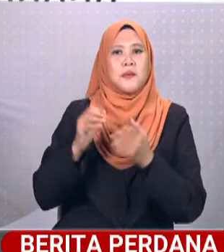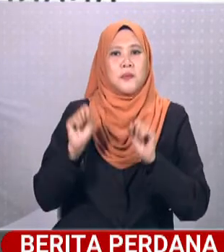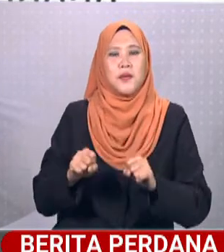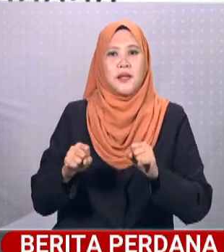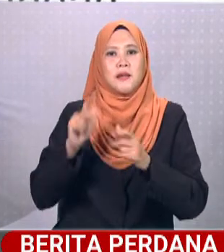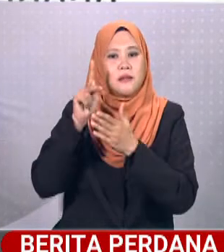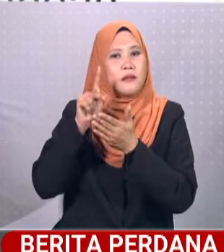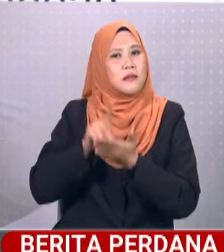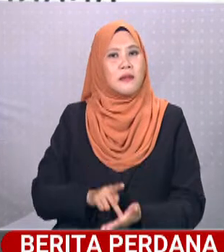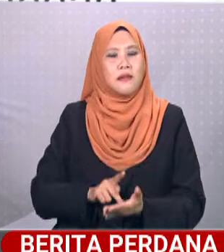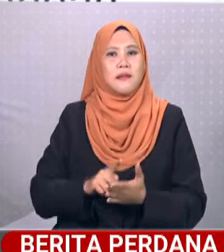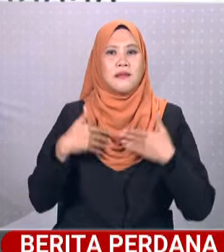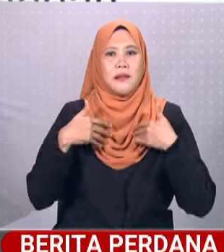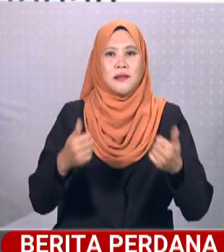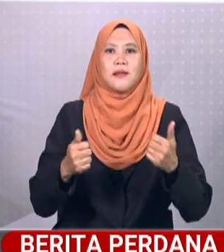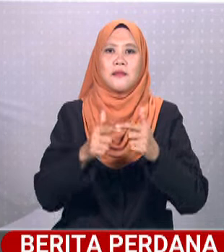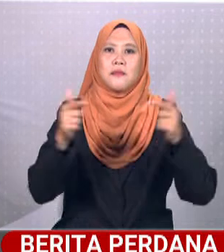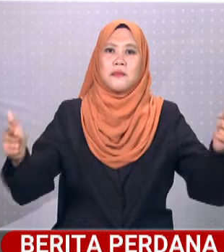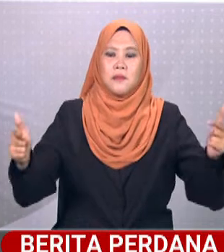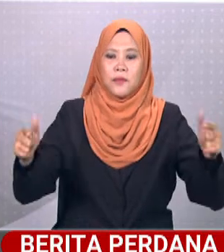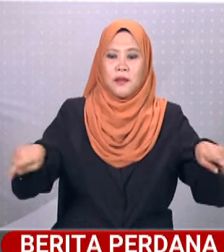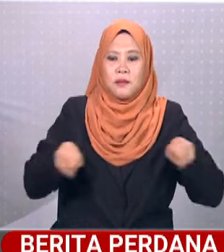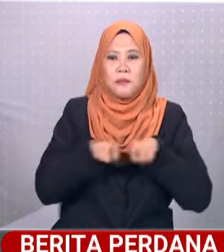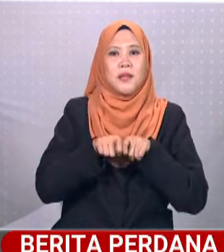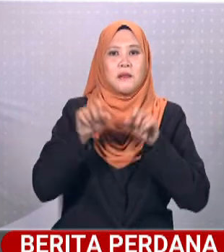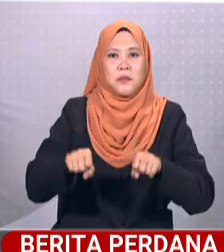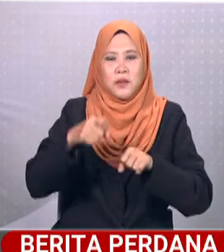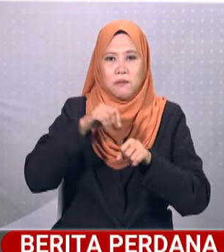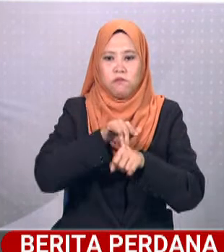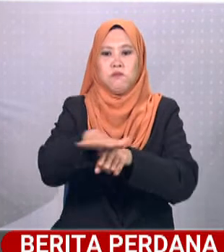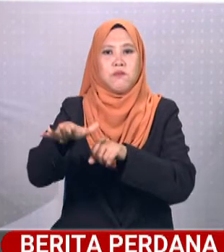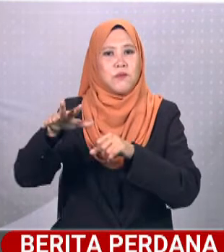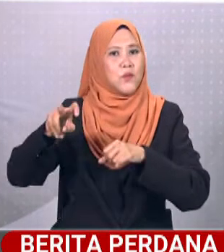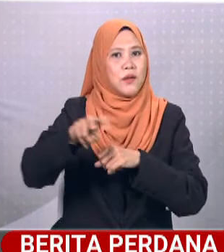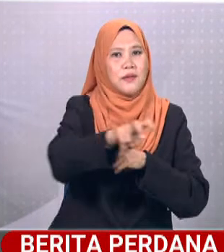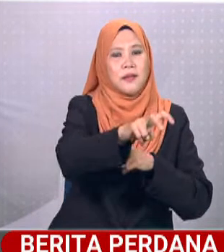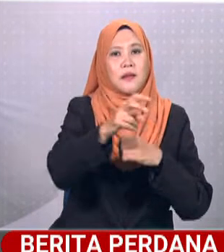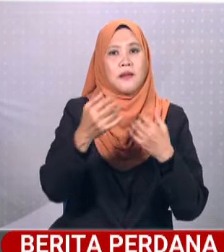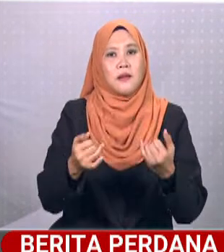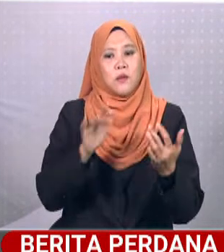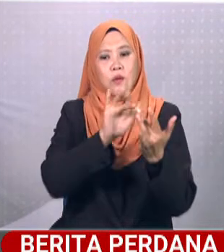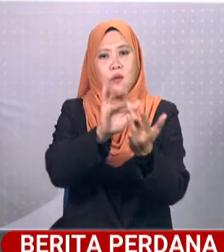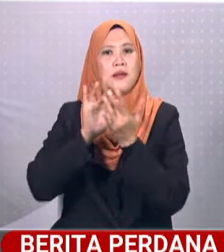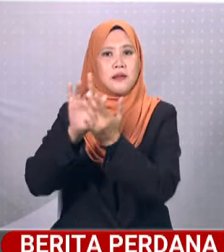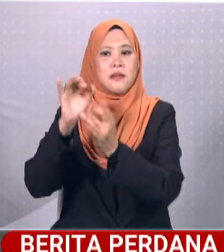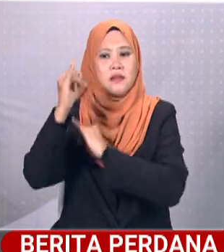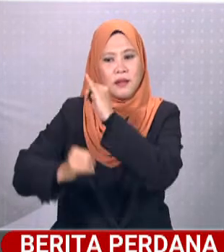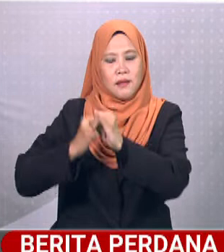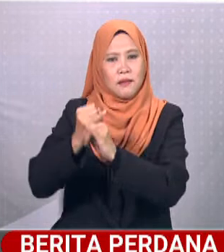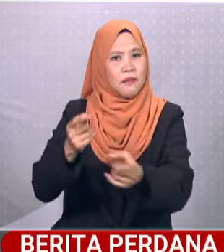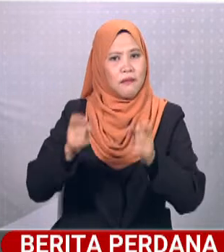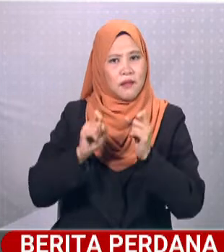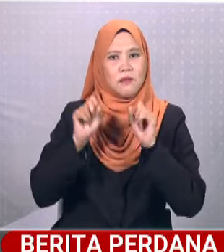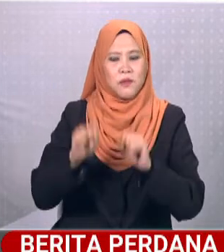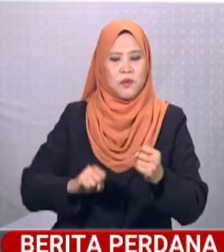kesan kesihatan yang paling besar kepada penduduk yang terdedah. Kerjasama penyelidikan dan koordinasi antarabangsa diperlukan segera